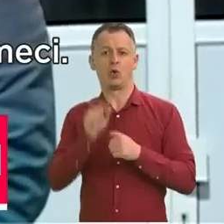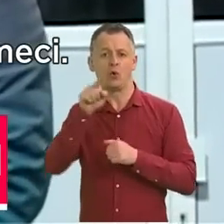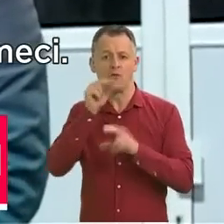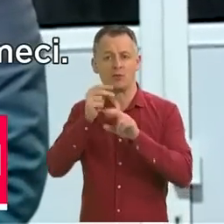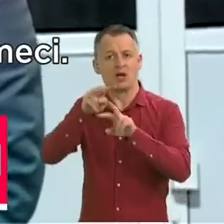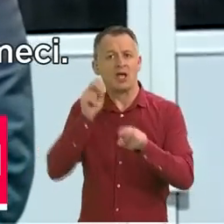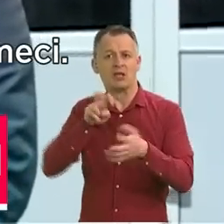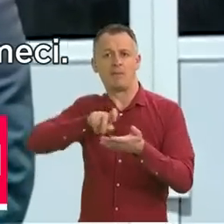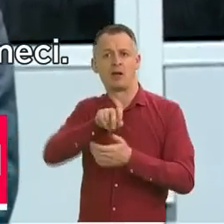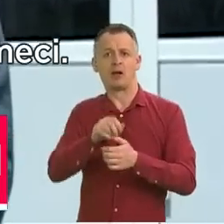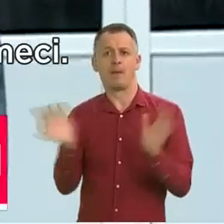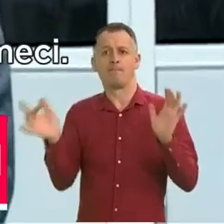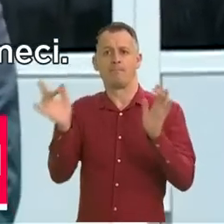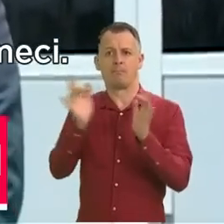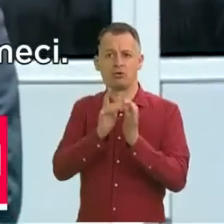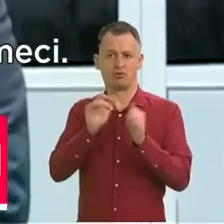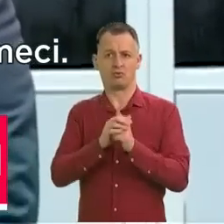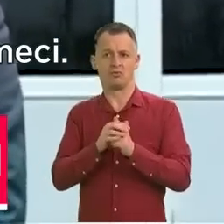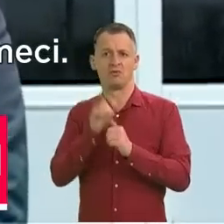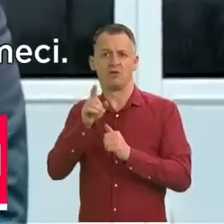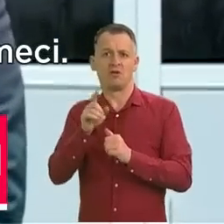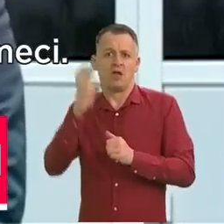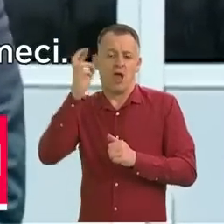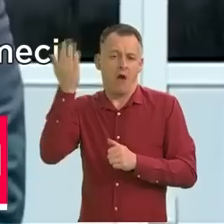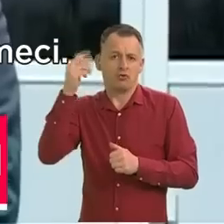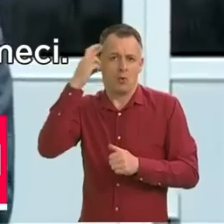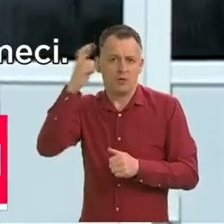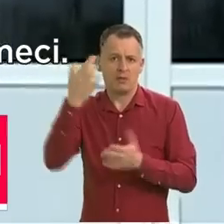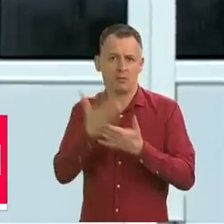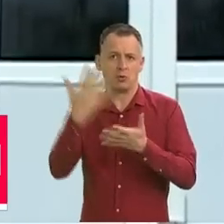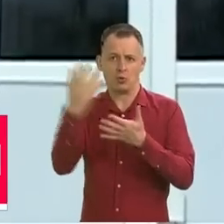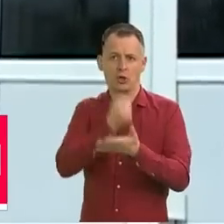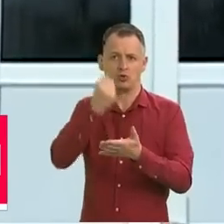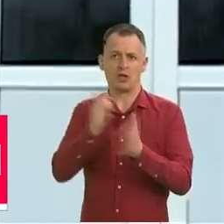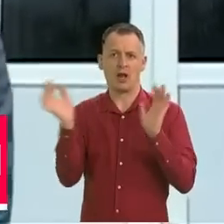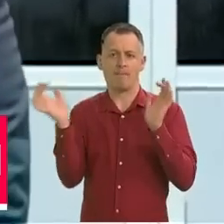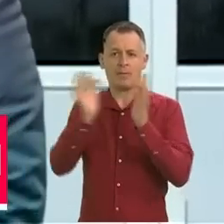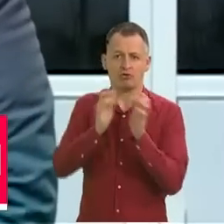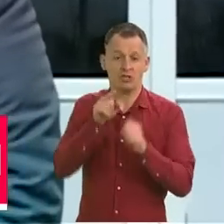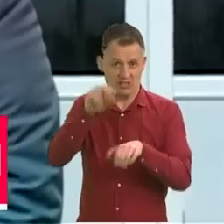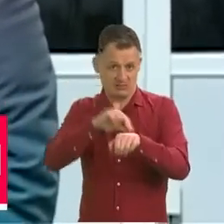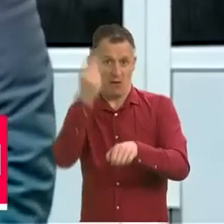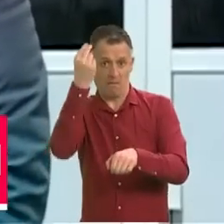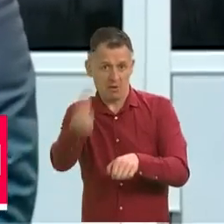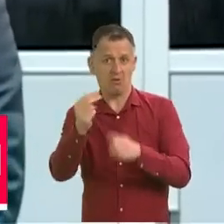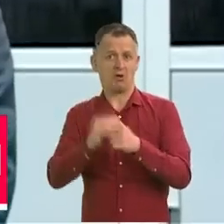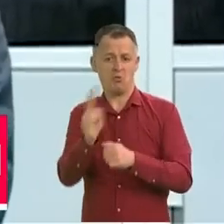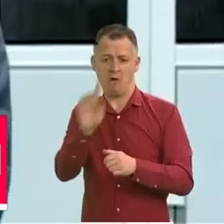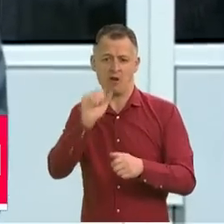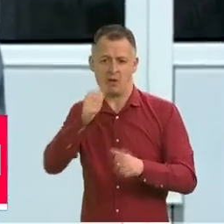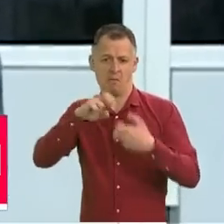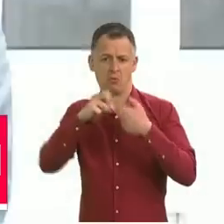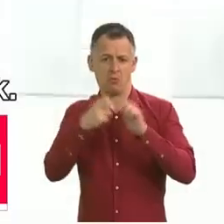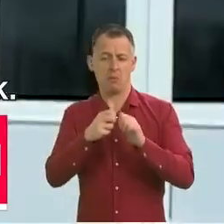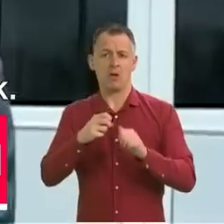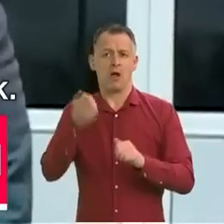plece la meci și mai era optimist pentru meci. Tot ok, nimic nu... Se simțea bine? Se simțea bine, dar nu avea nicio problemă. Era